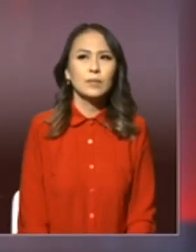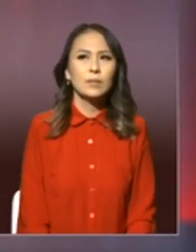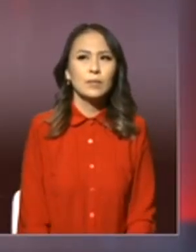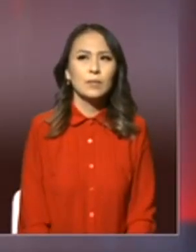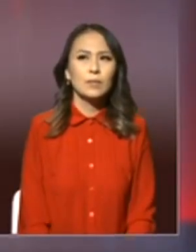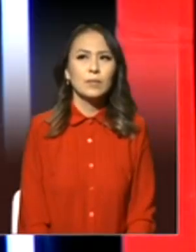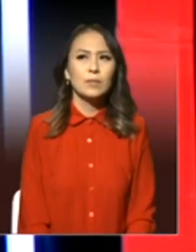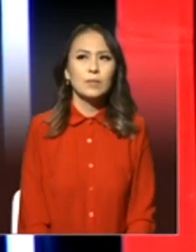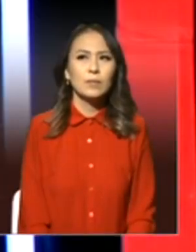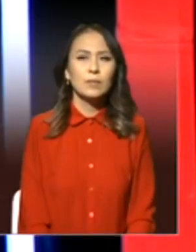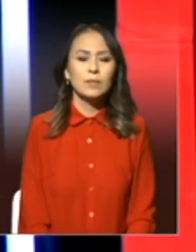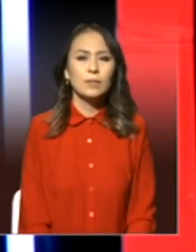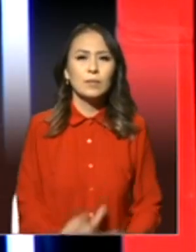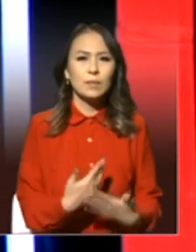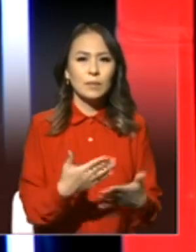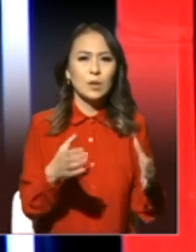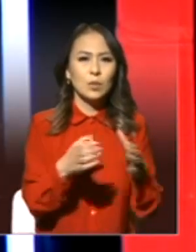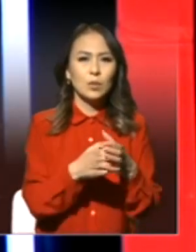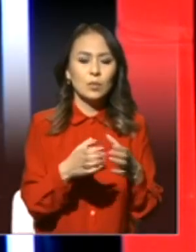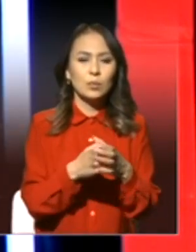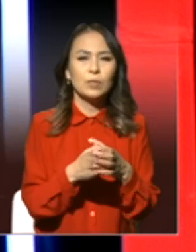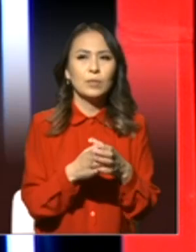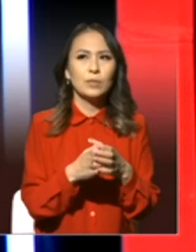А? Оның ішінде жаңа топтасқан